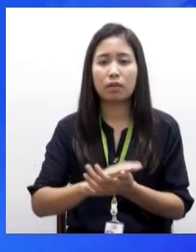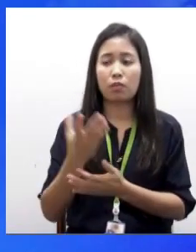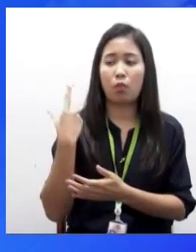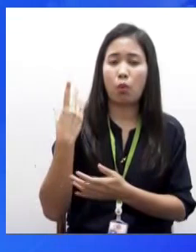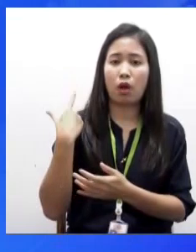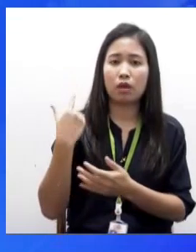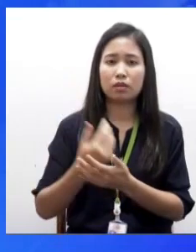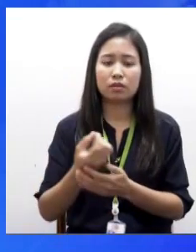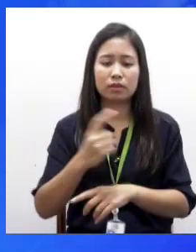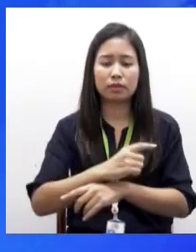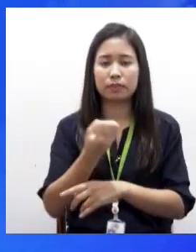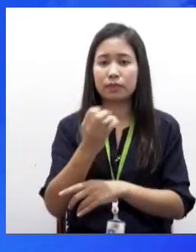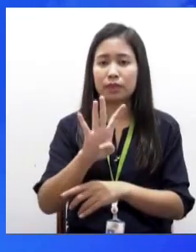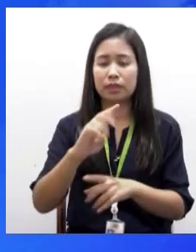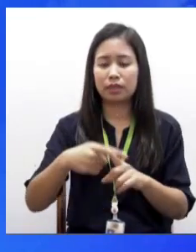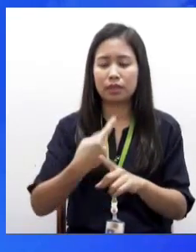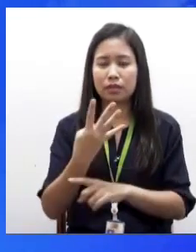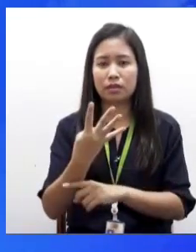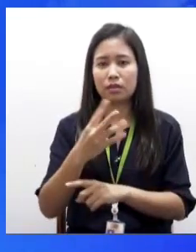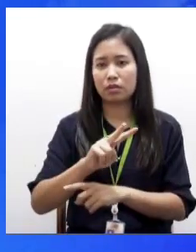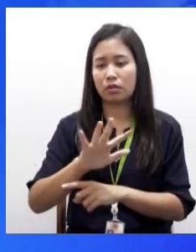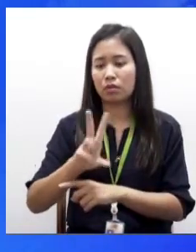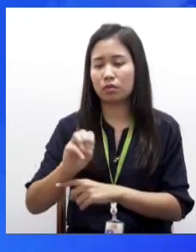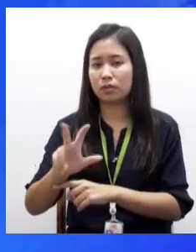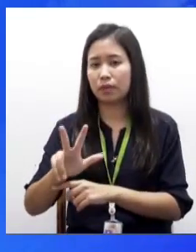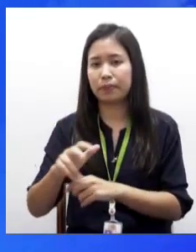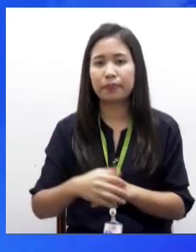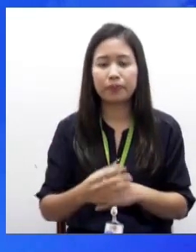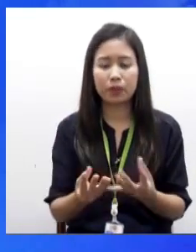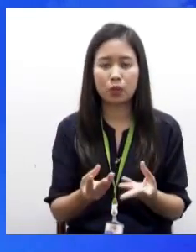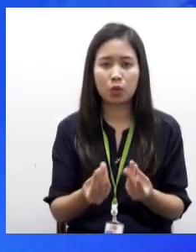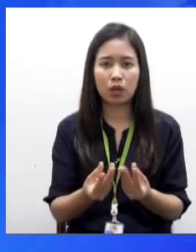ข้อมูลครับที่อยากให้เห็นก็คือข้อมูลนะเมื่อวานครับวันที่14เมษายน 2560 3